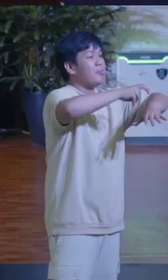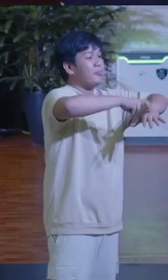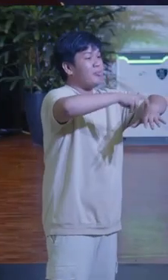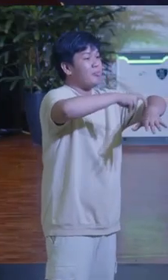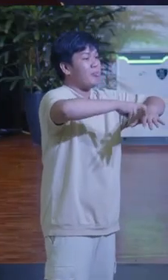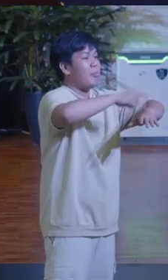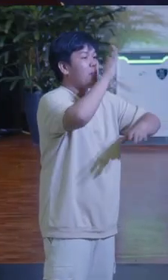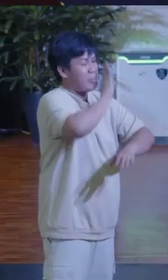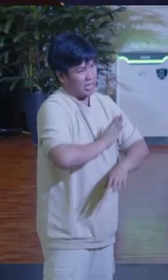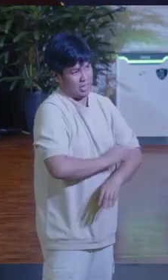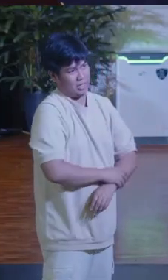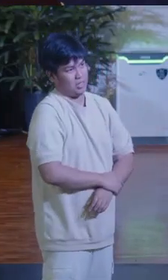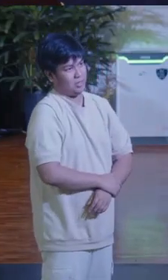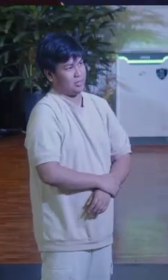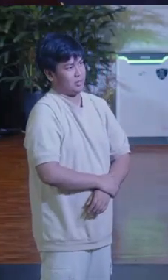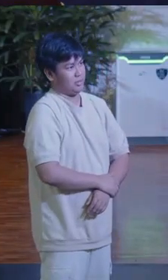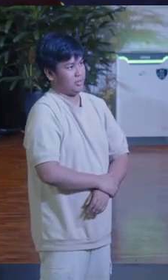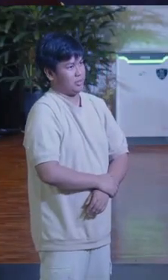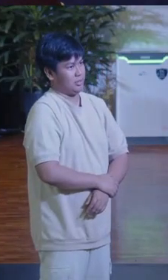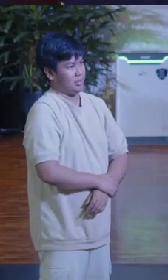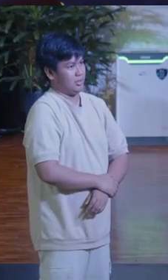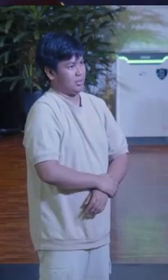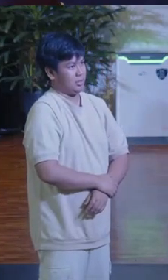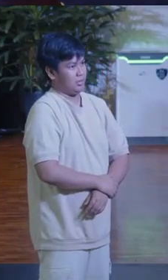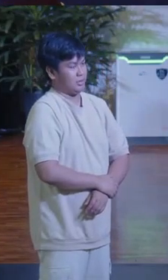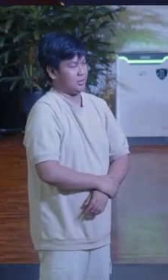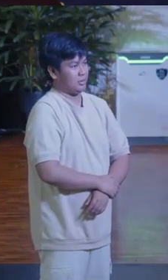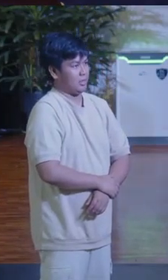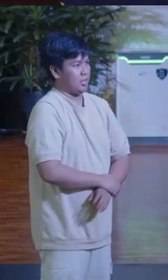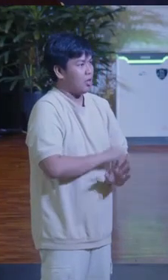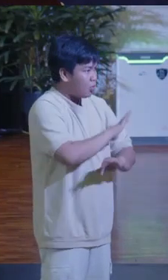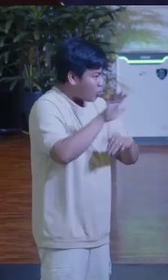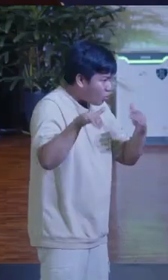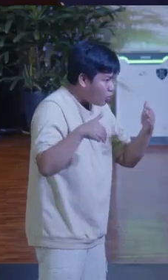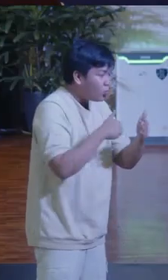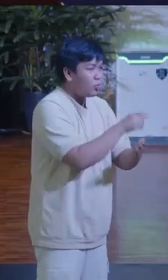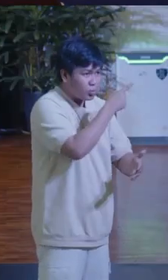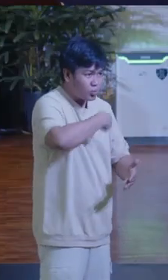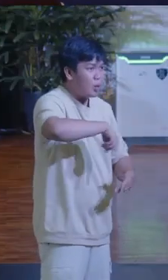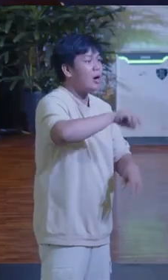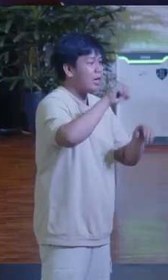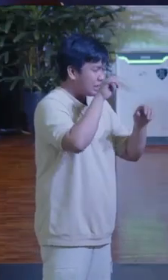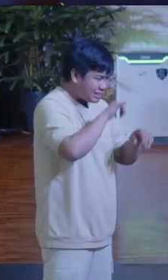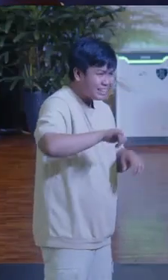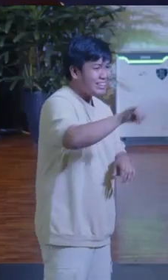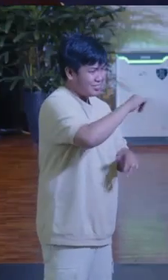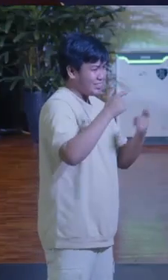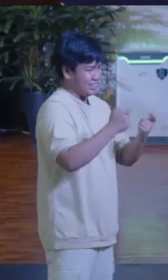nabaluktot. Lahat po tayo may tendency na lumakad ng baluktot.